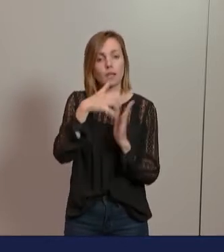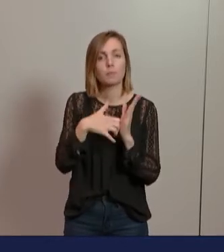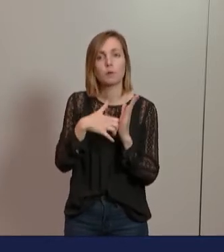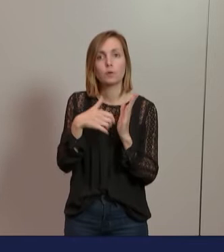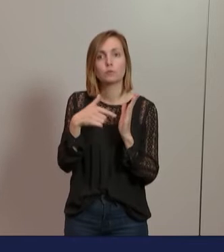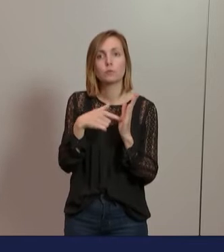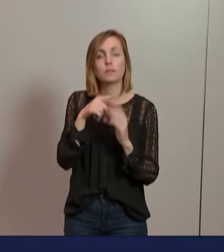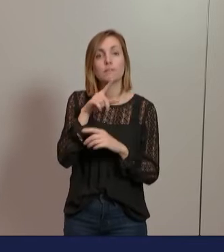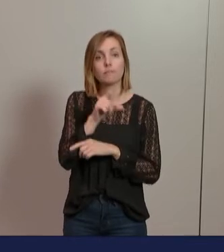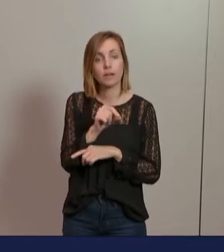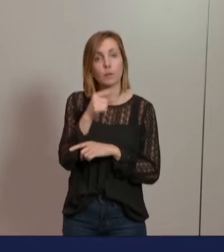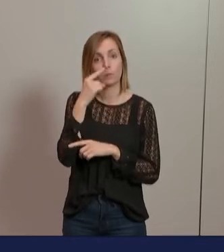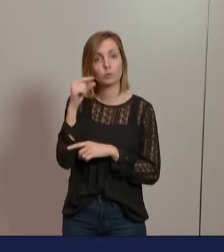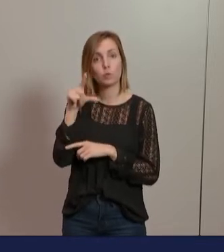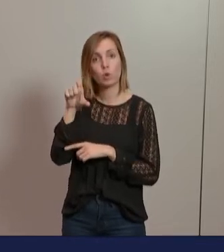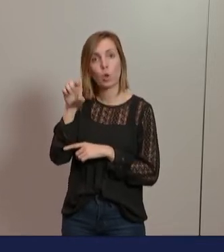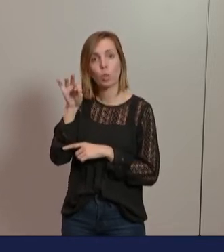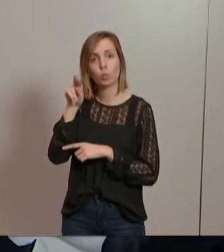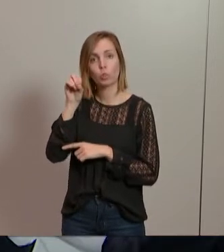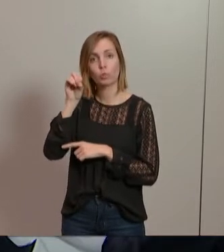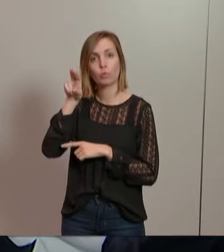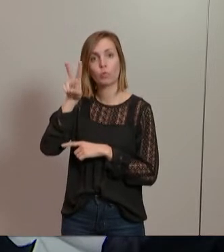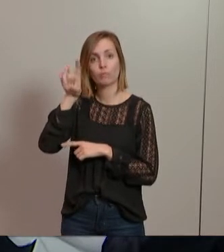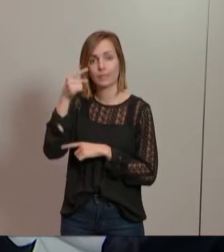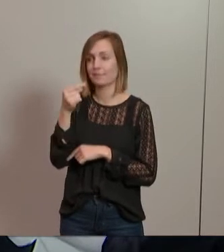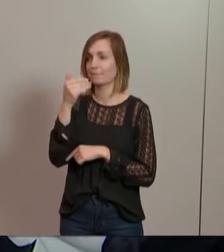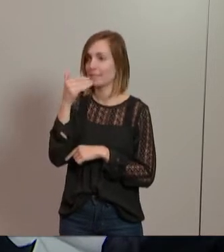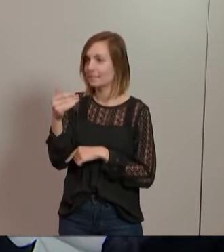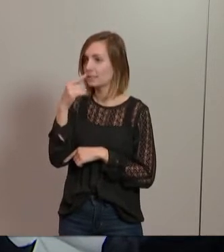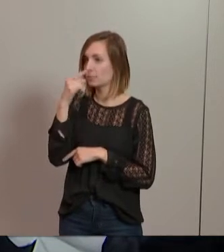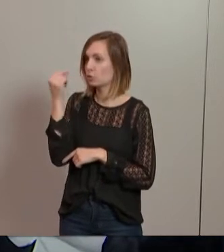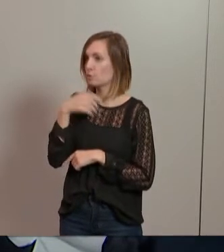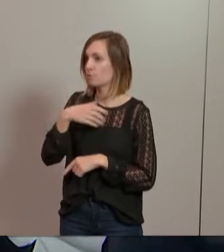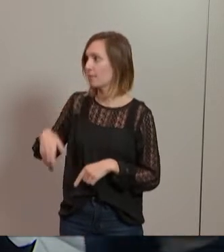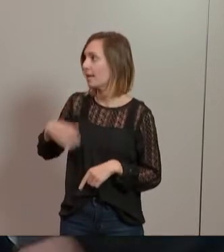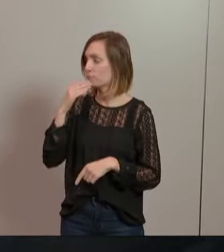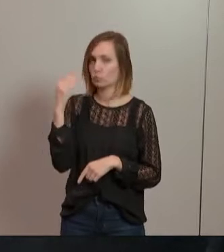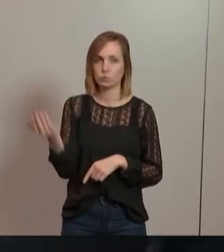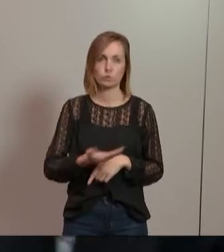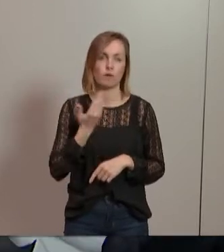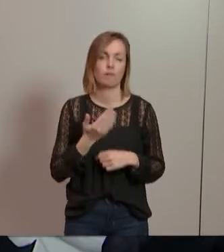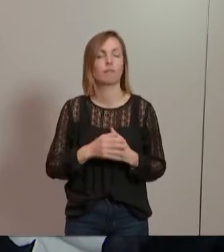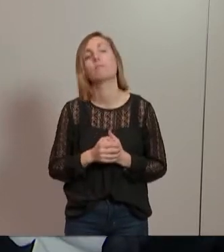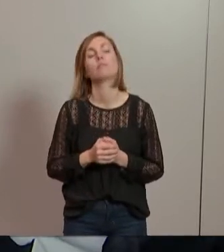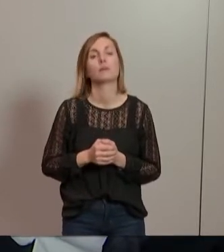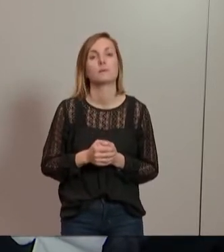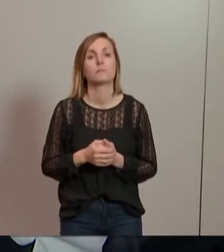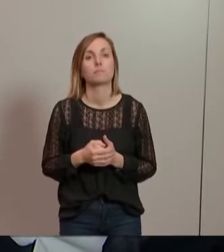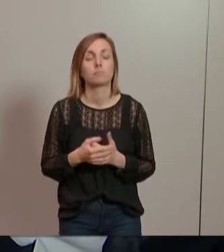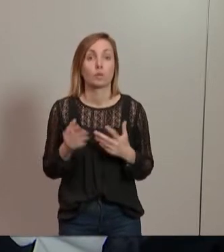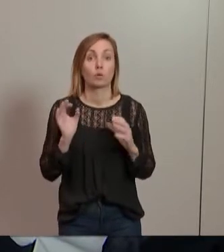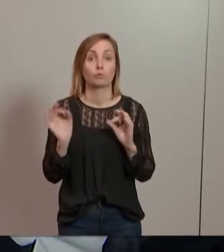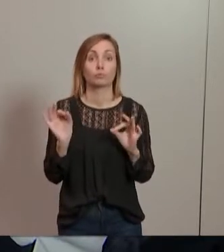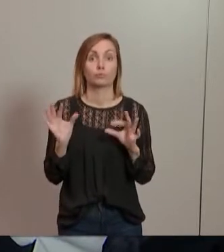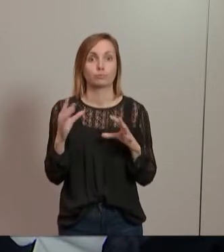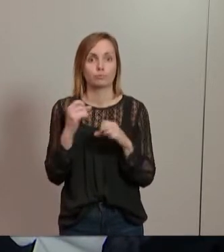2020, monsieur Le Trouvé. Merci monsieur le maire, bonsoir à toutes, bonsoir à tous. Quelques mots